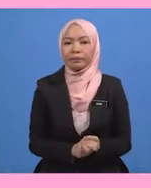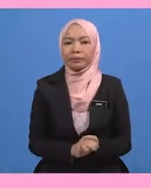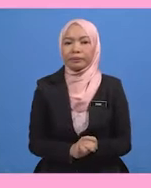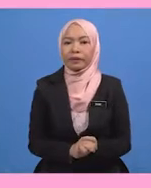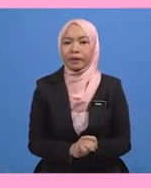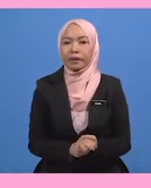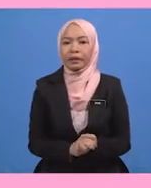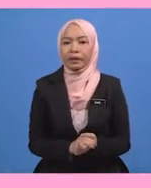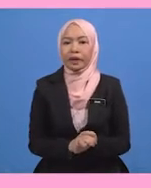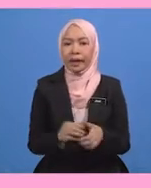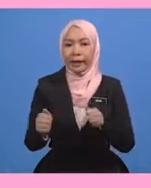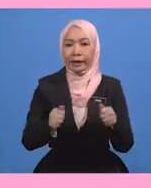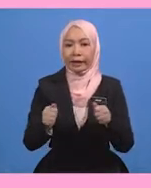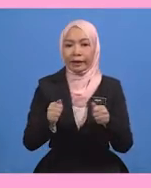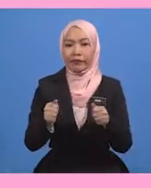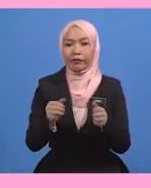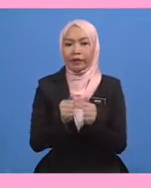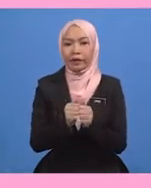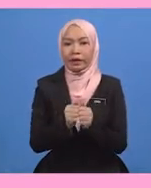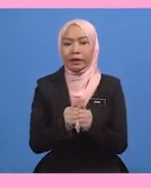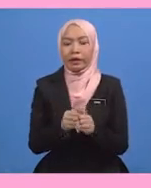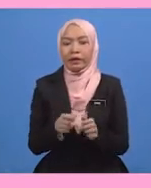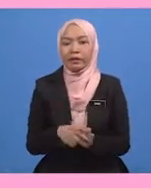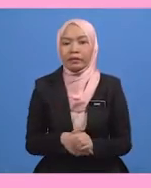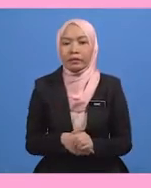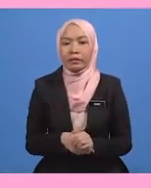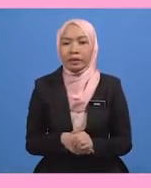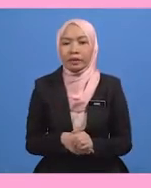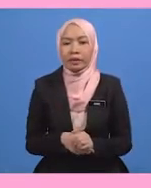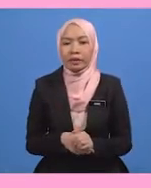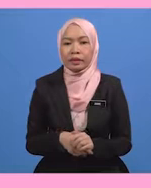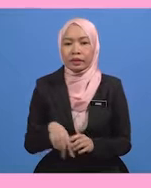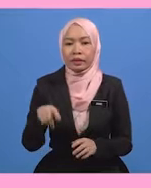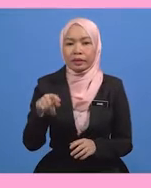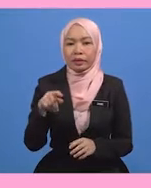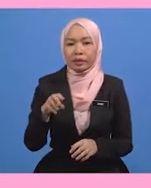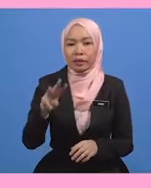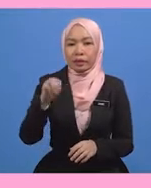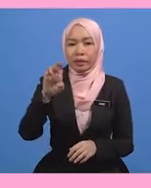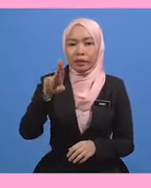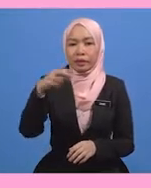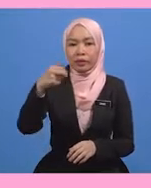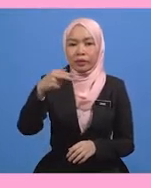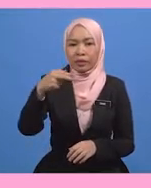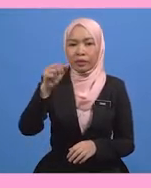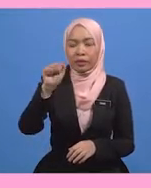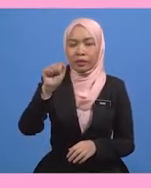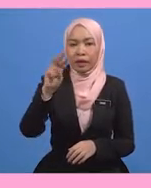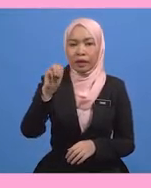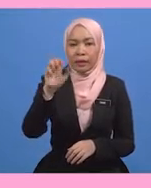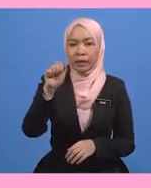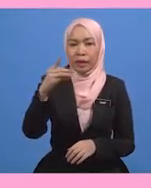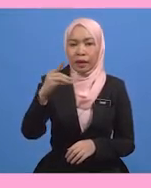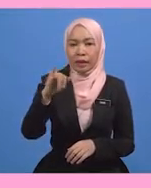Muhammadiyah setelah kembali daripada Mekah. Buktinya, beliau menjadi anggota pemimpin